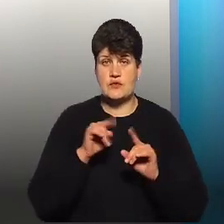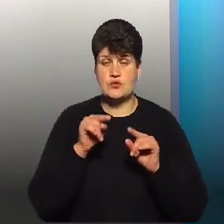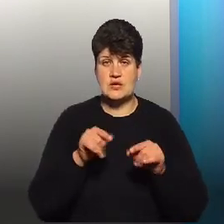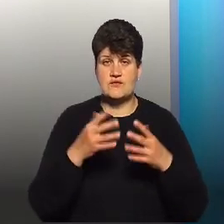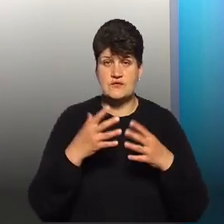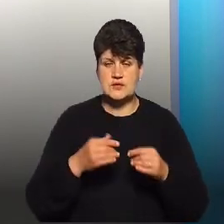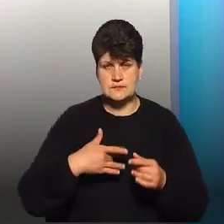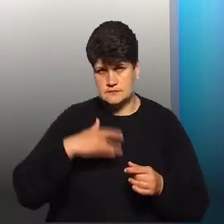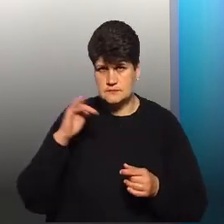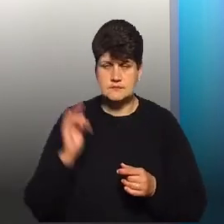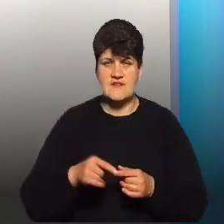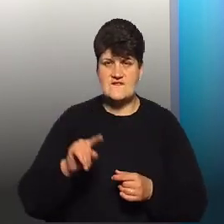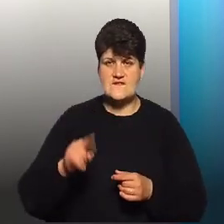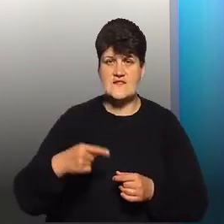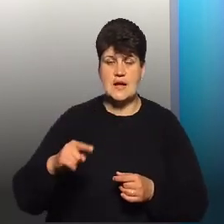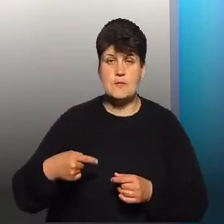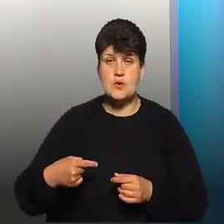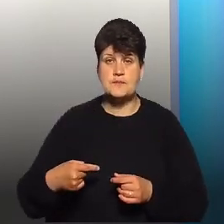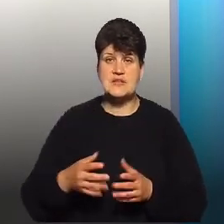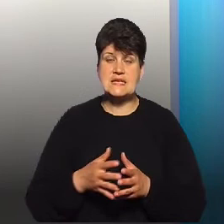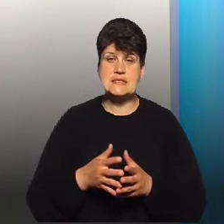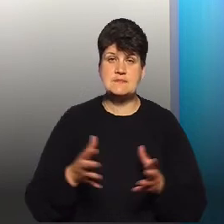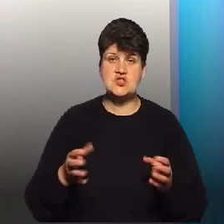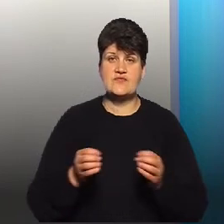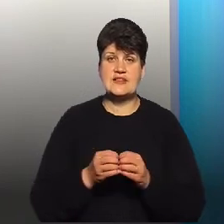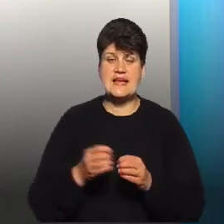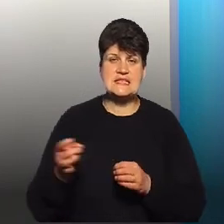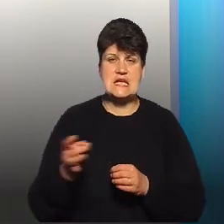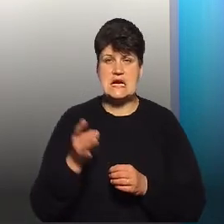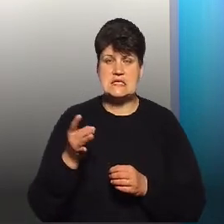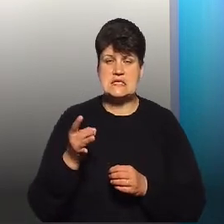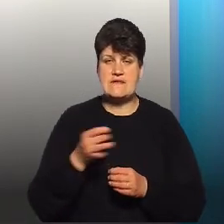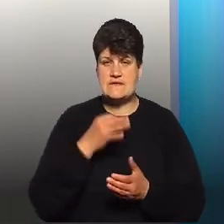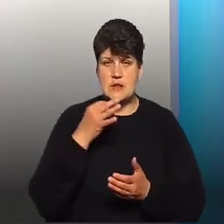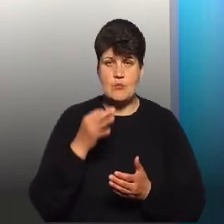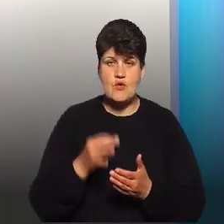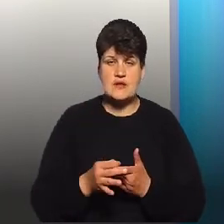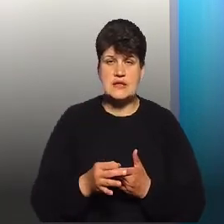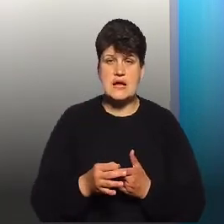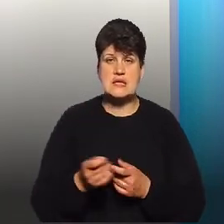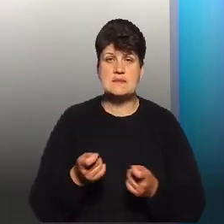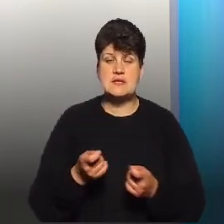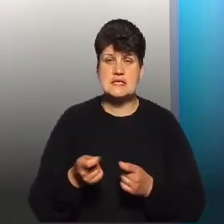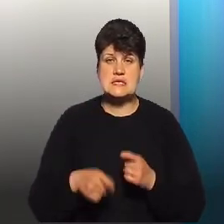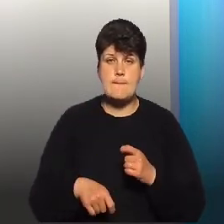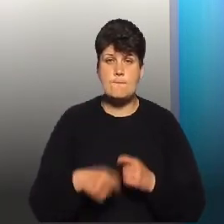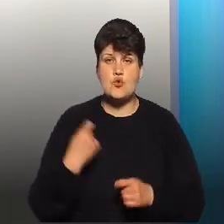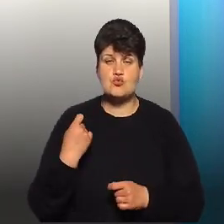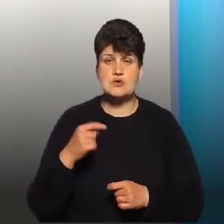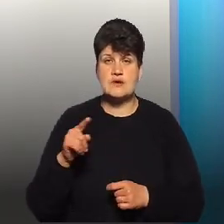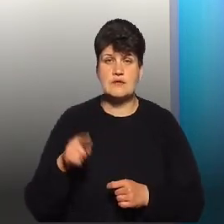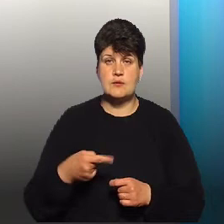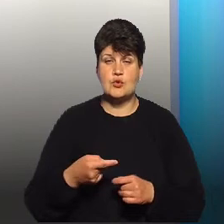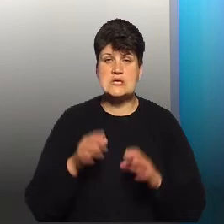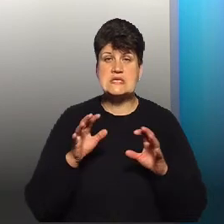зараз вимоги, збільшили в 10 разів відповідальність адміністративну за порушення вимог чинного законодавства